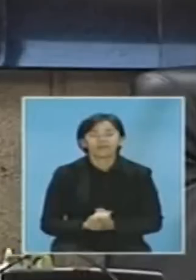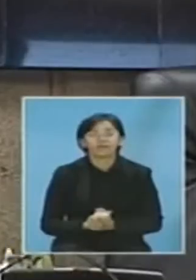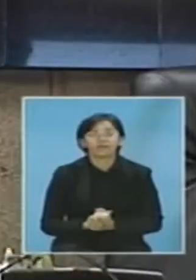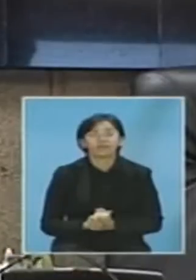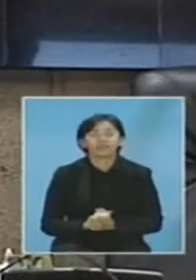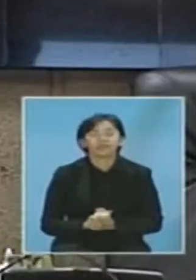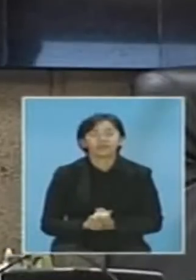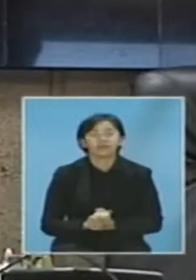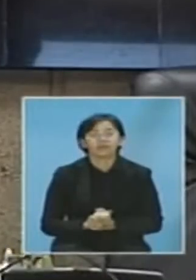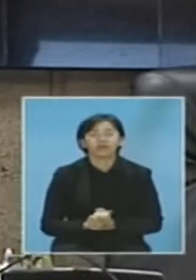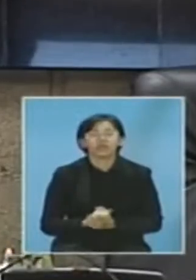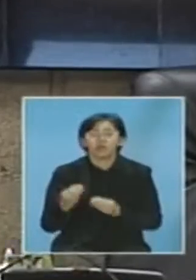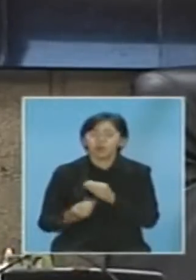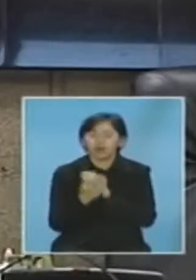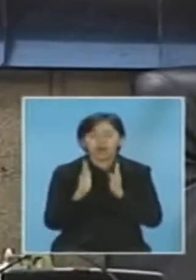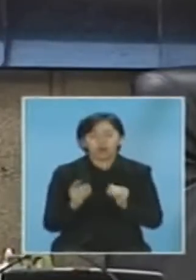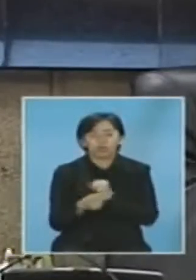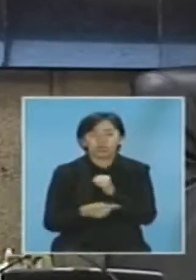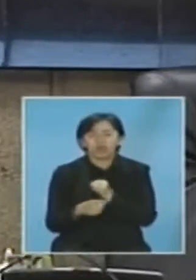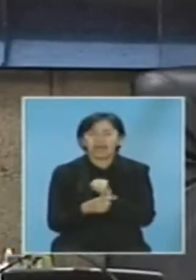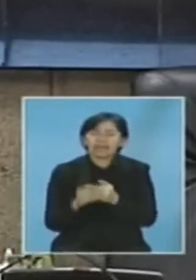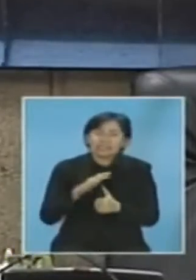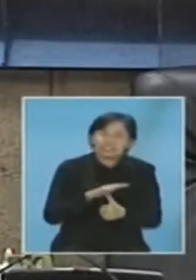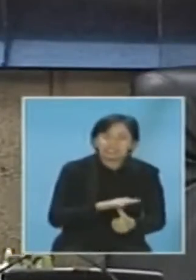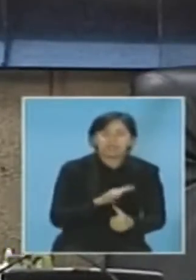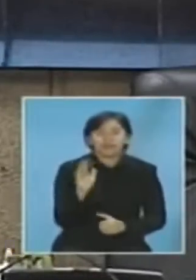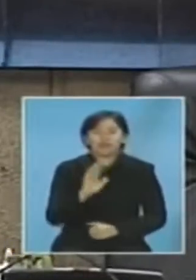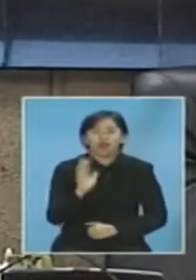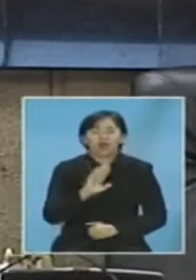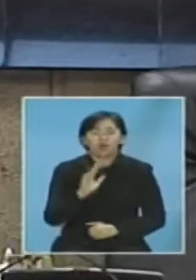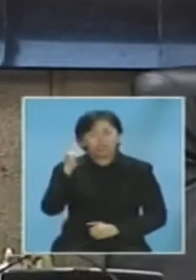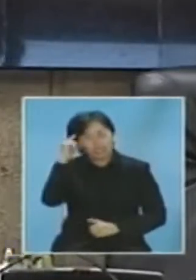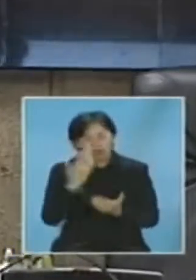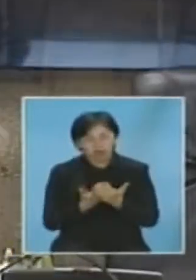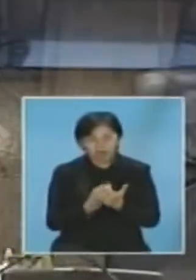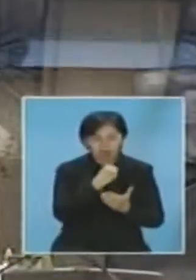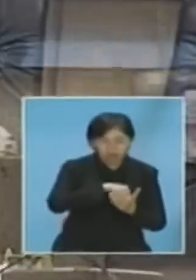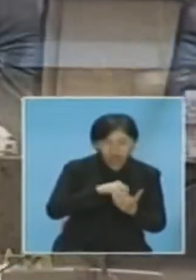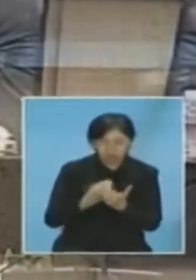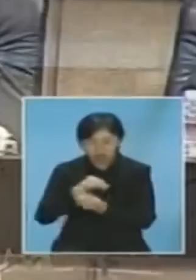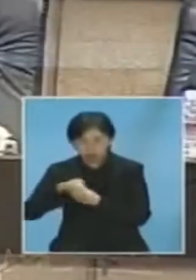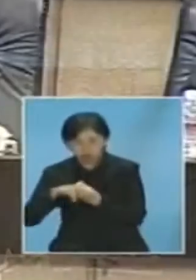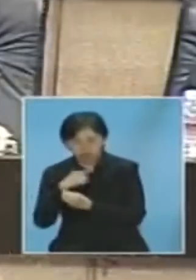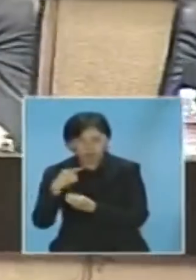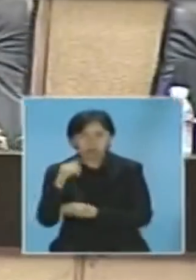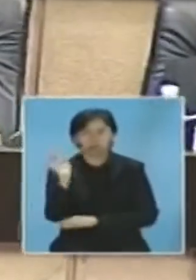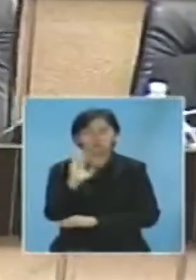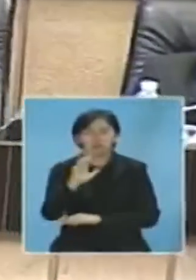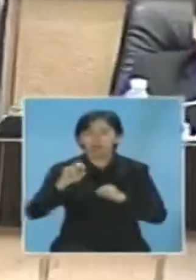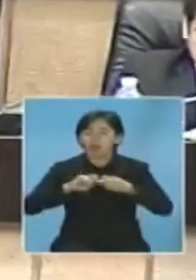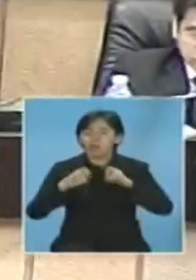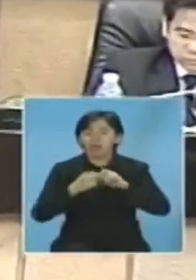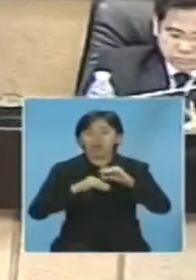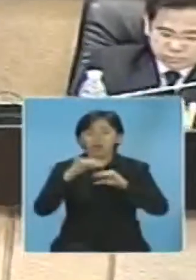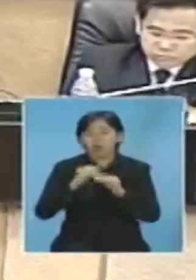แต่หากเราไปตัดโอกาสของชาวนาเพราะมองทุกอย่างเป็นเรื่องของกำไรขาดทุนและปัญหาที่เกิดขึ้นในโครง